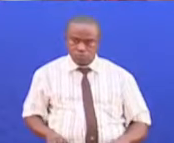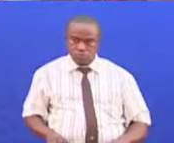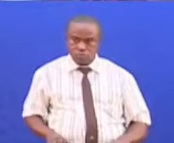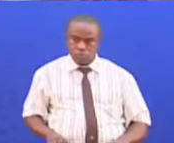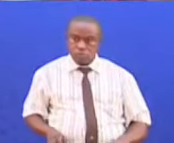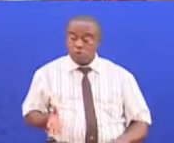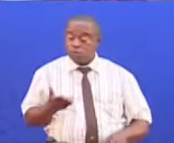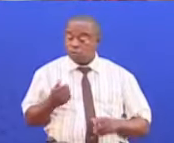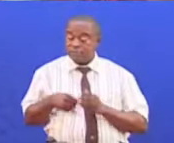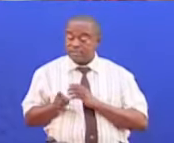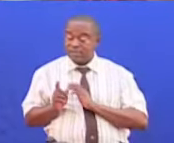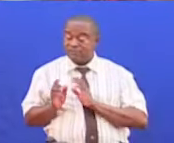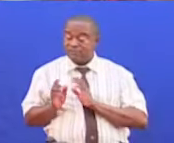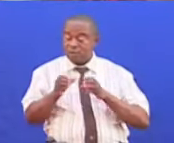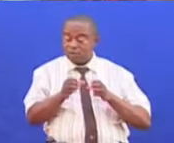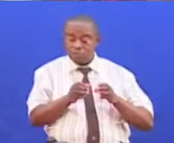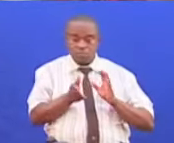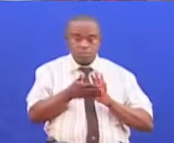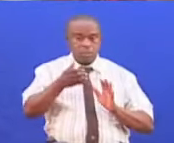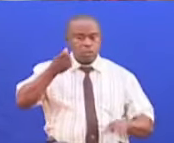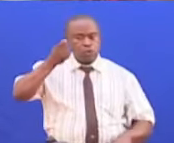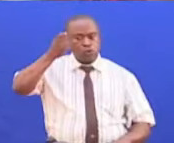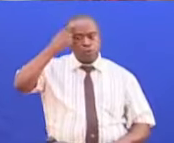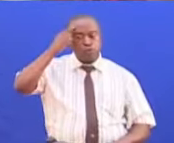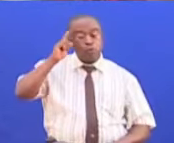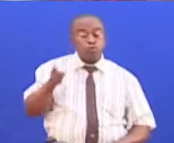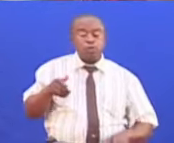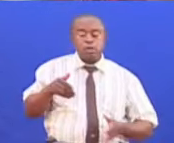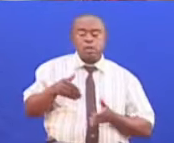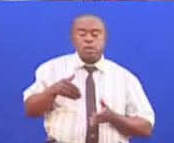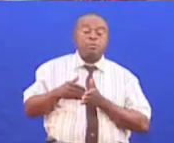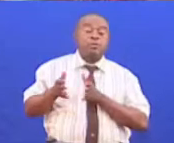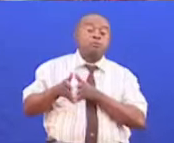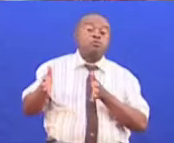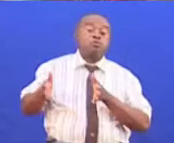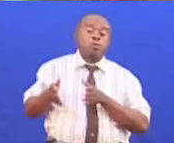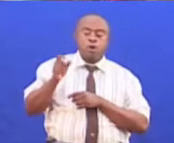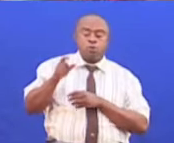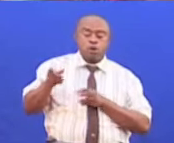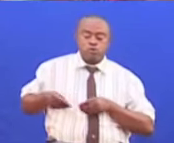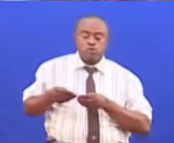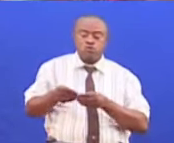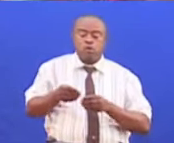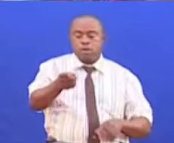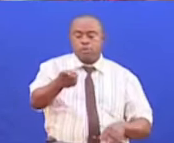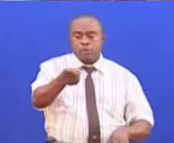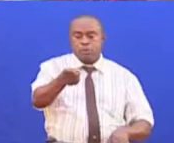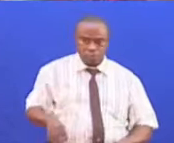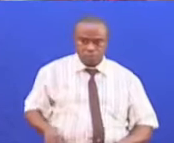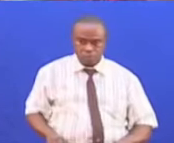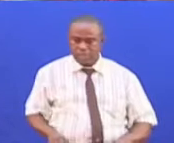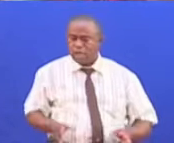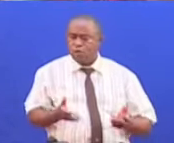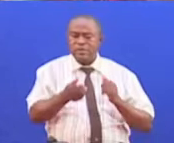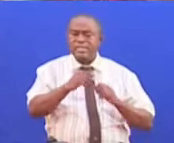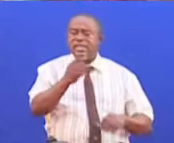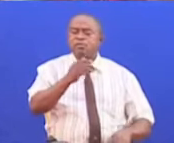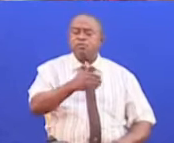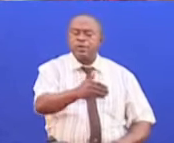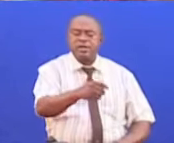wakeshima tum gunda kuna uzem mkb kwa wato miko Pia Sasa kwa Nini adh habu hoo kwa upe